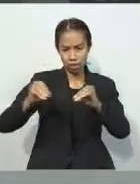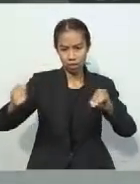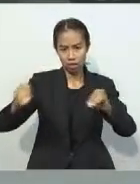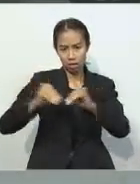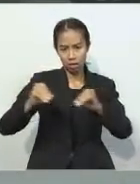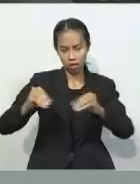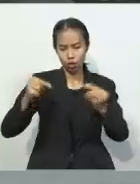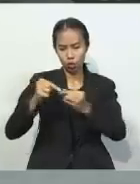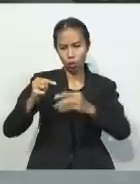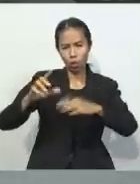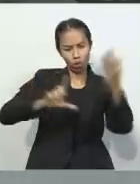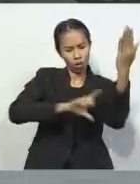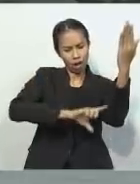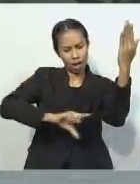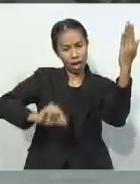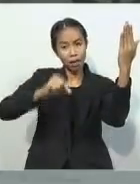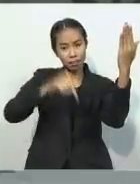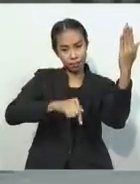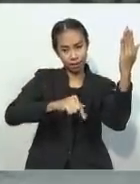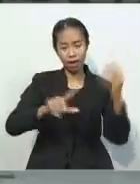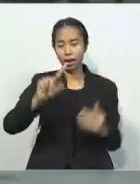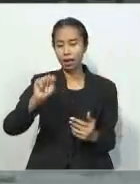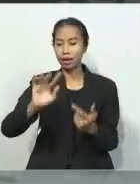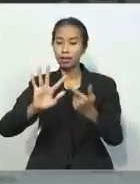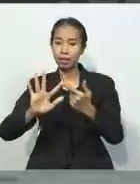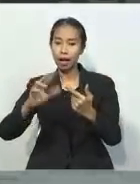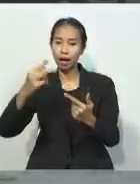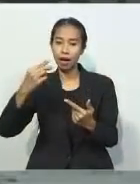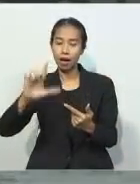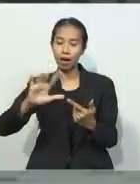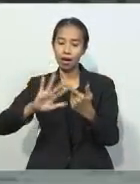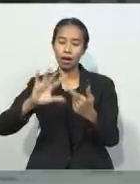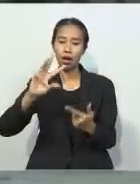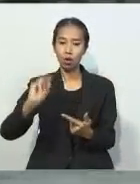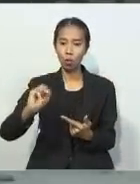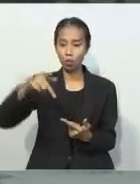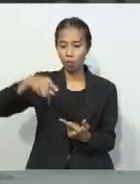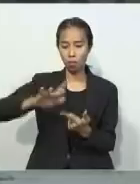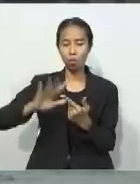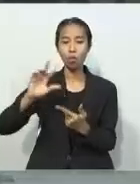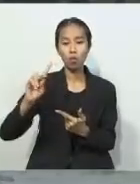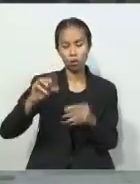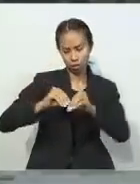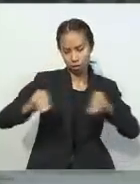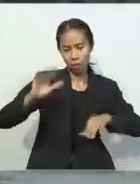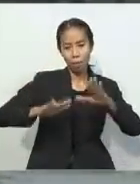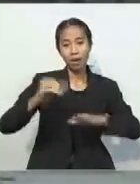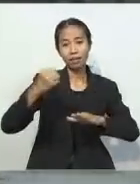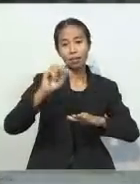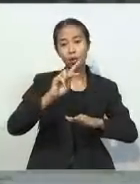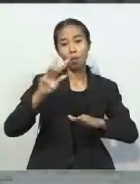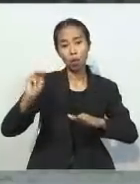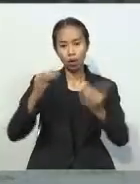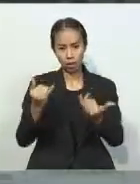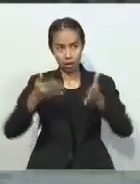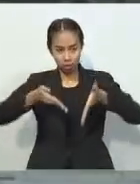มชนปลายแหลมตะลุมพุกประมาณ10กิโลเมตรนะครับตั้งแต่ช่วงเช้ามาจนถึงตอนนี้ต้องบอกว่าทั้งแนวถนนริมทะเลนะครับ